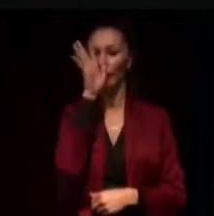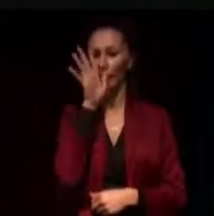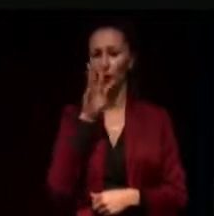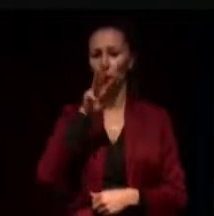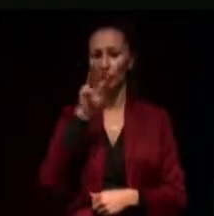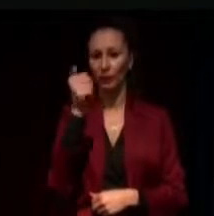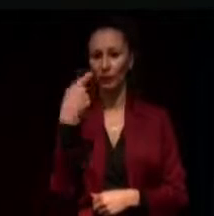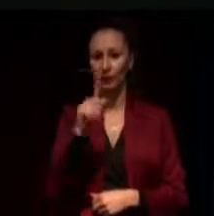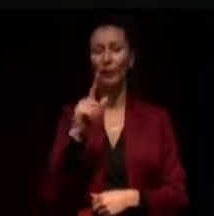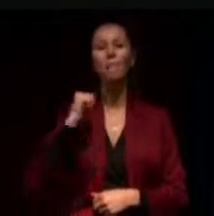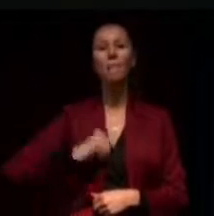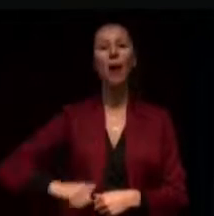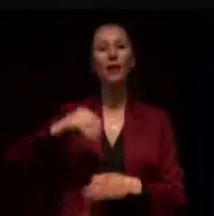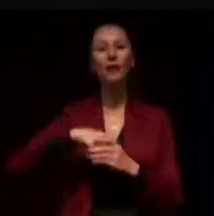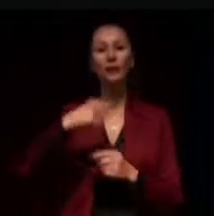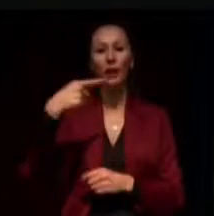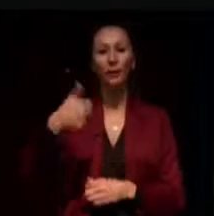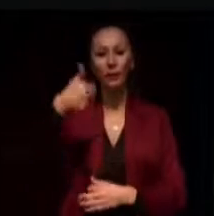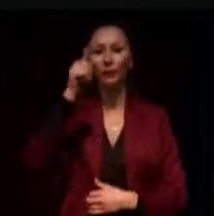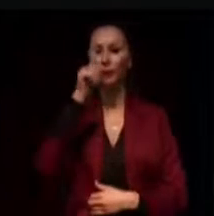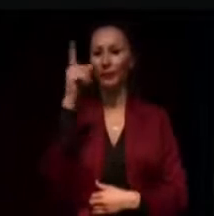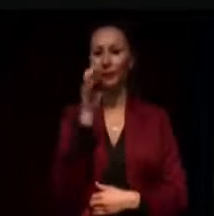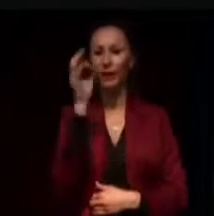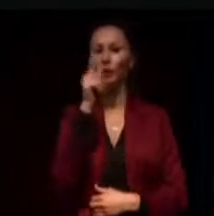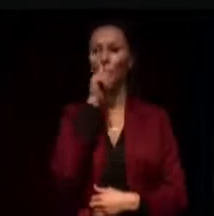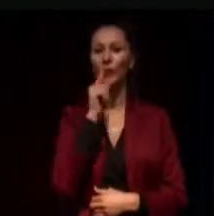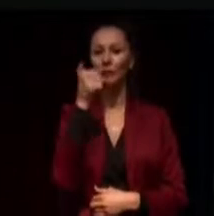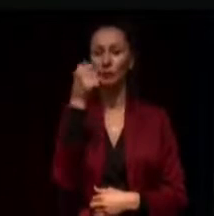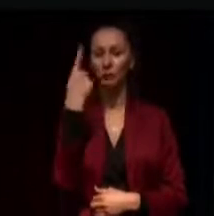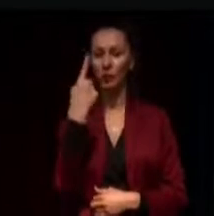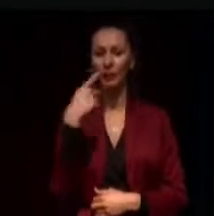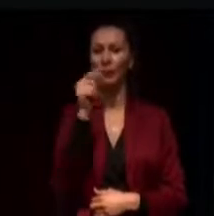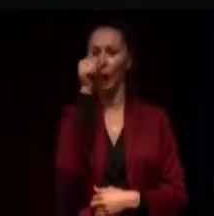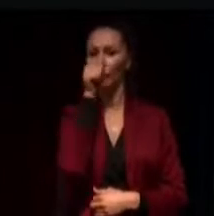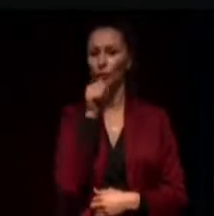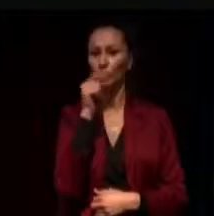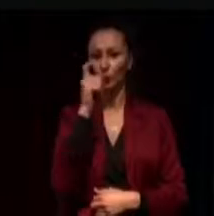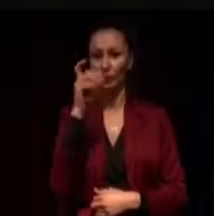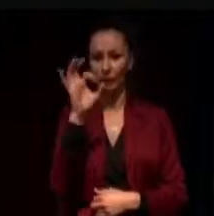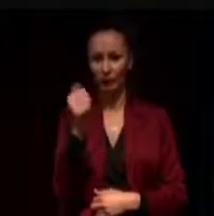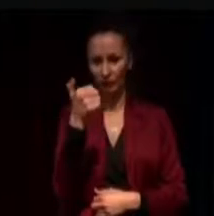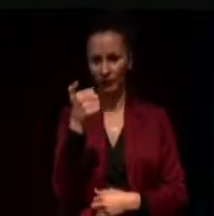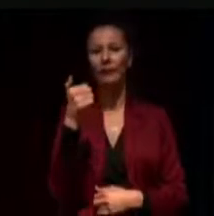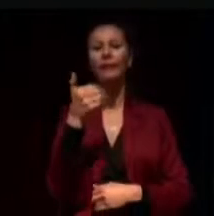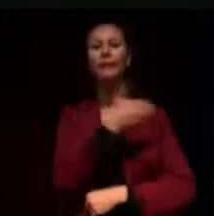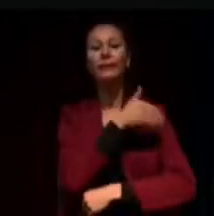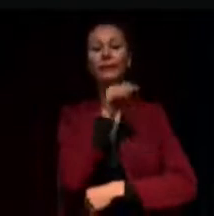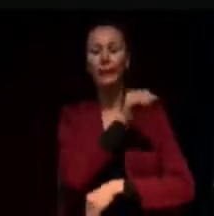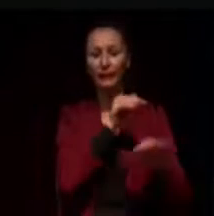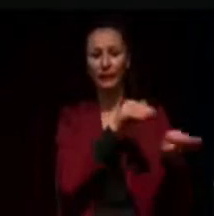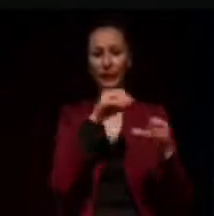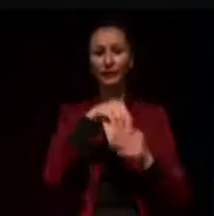1.526.336.000, Mali Hizmetler Daire Başkanlığı 1.160.696.000, İşletme ve Destek Hizmetler